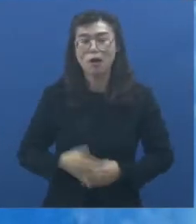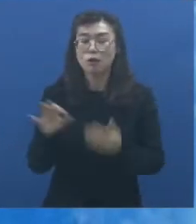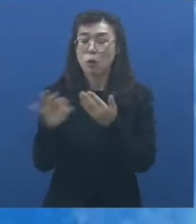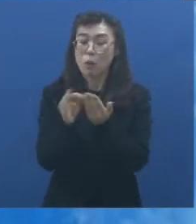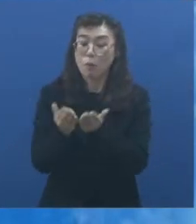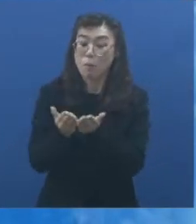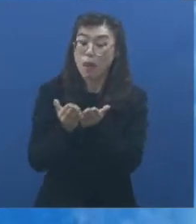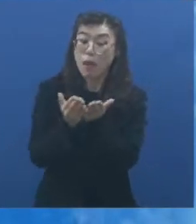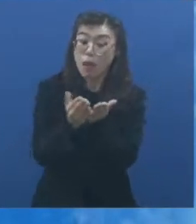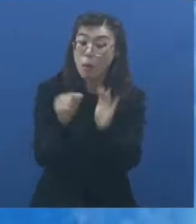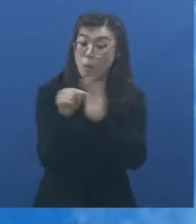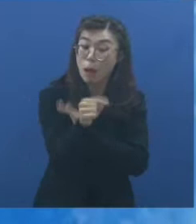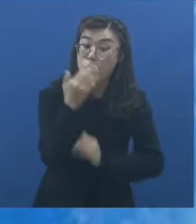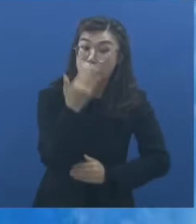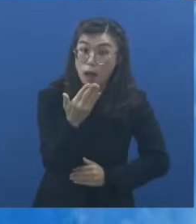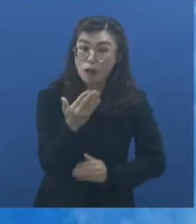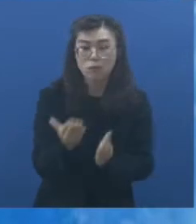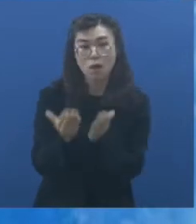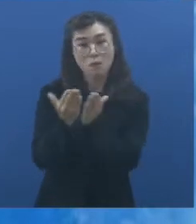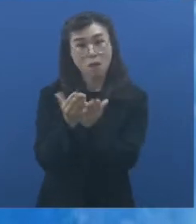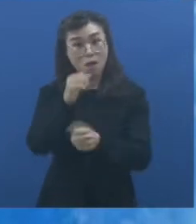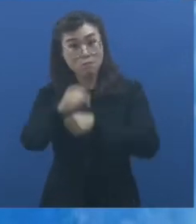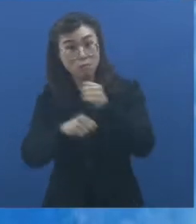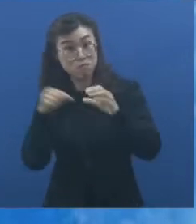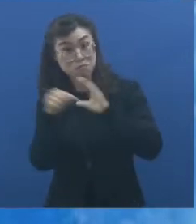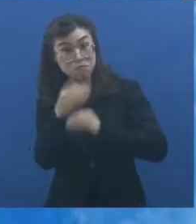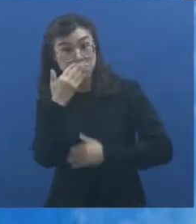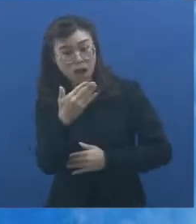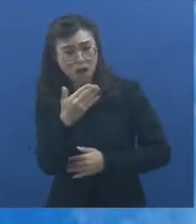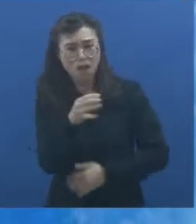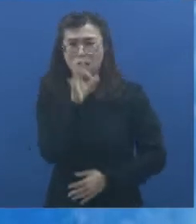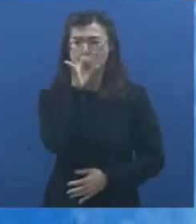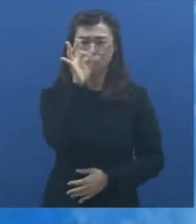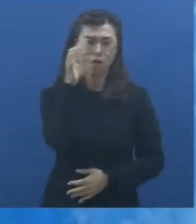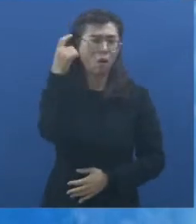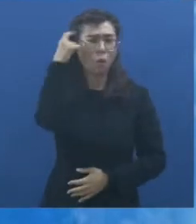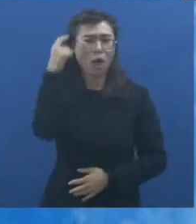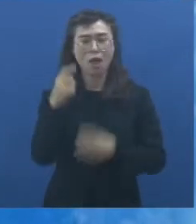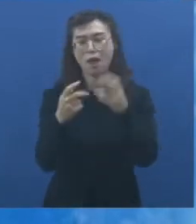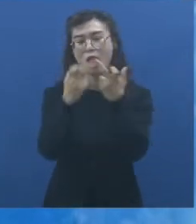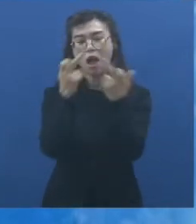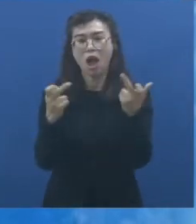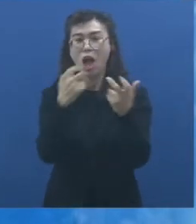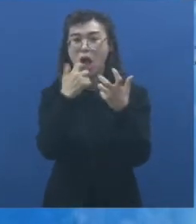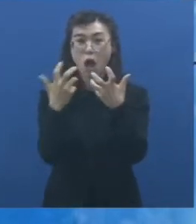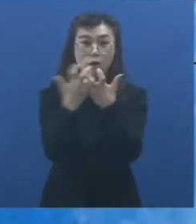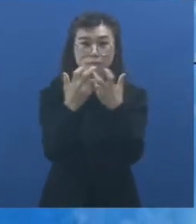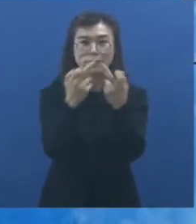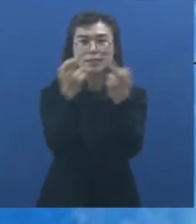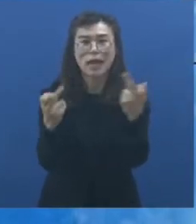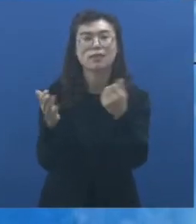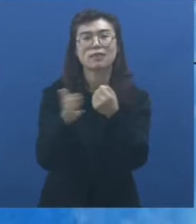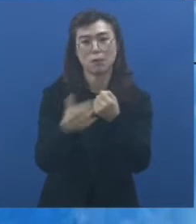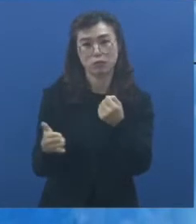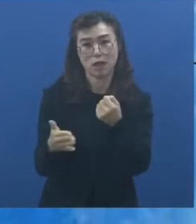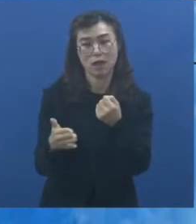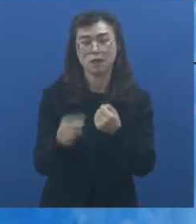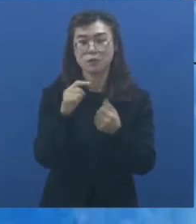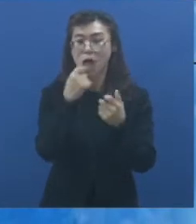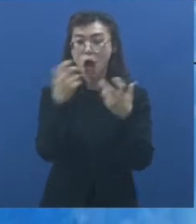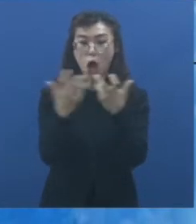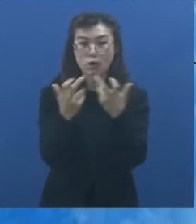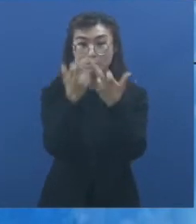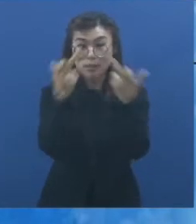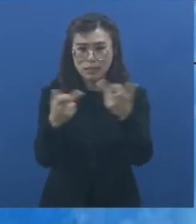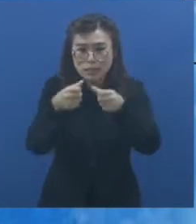갈 수 있나요 여러분들은 빙산이 있어서 맘대로 가지를 못해요 그래서 여기서 뭐가 필요하냐 짜잔 아이스 브레이크 라고